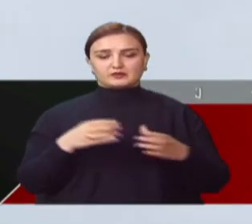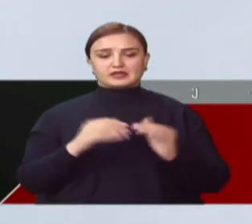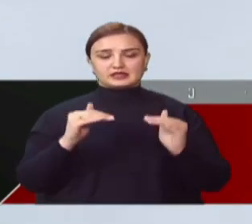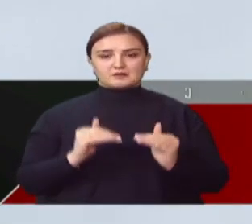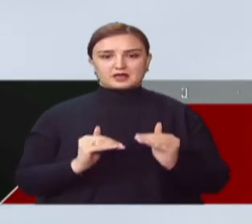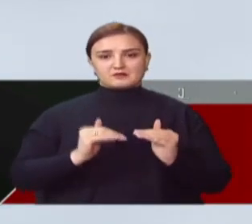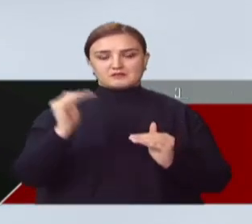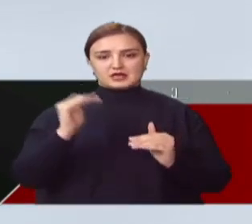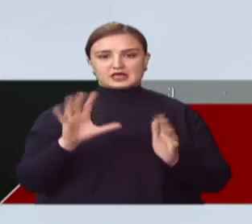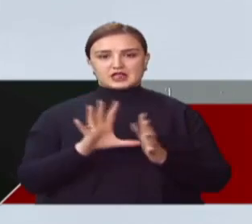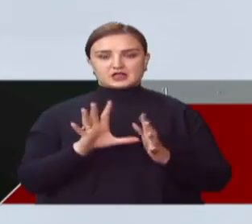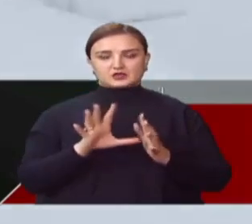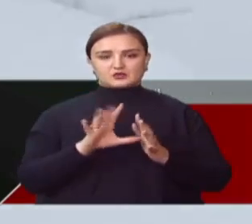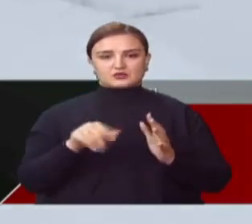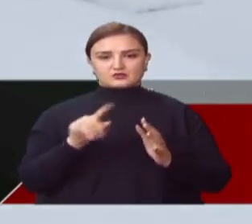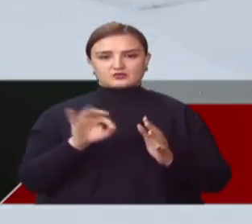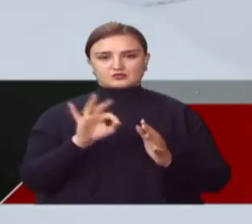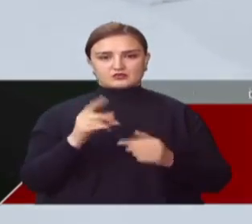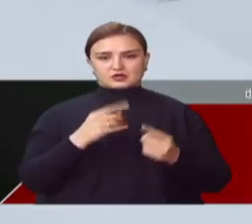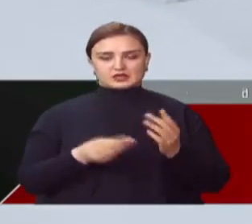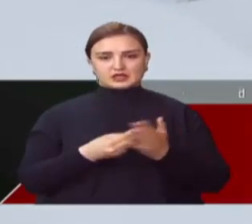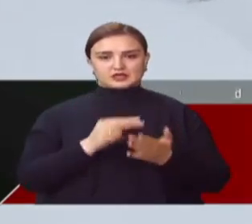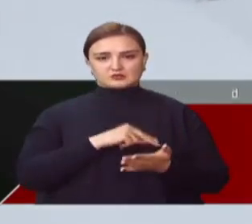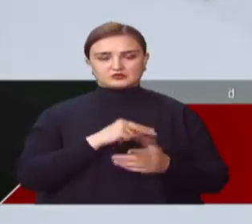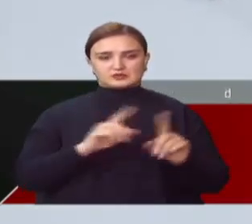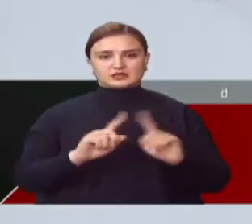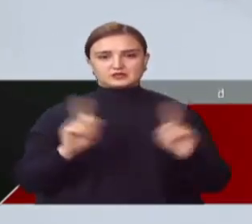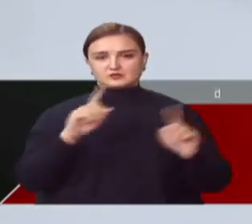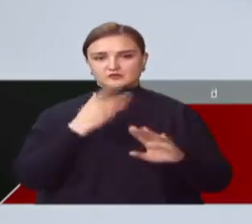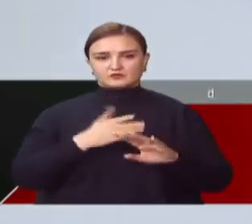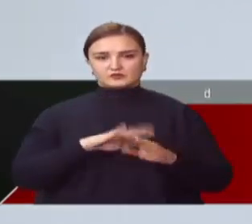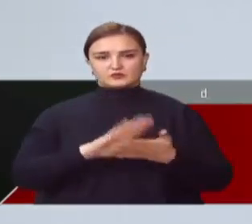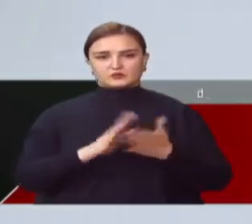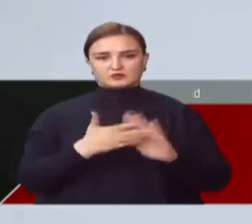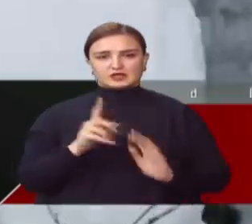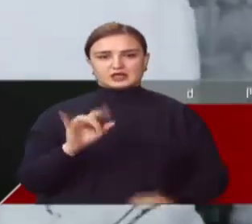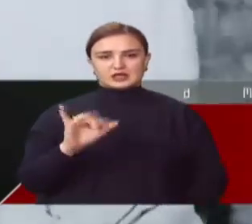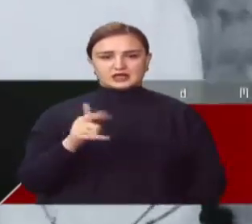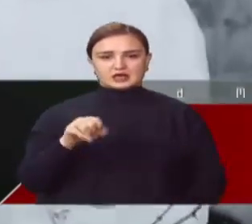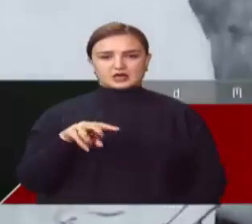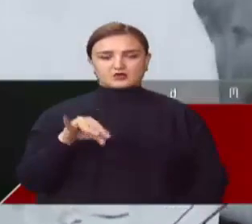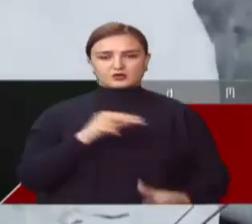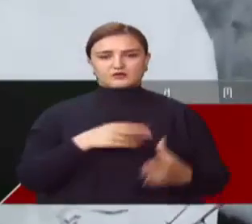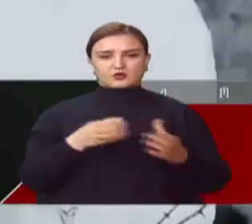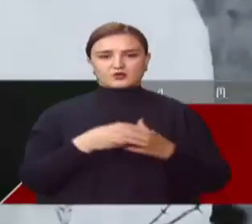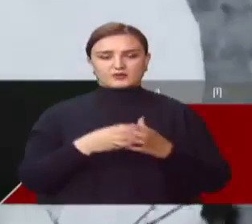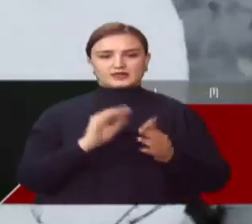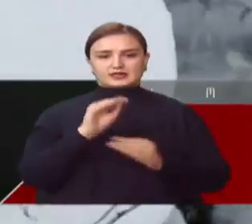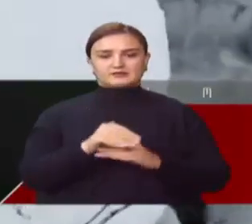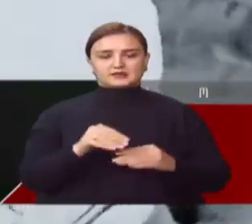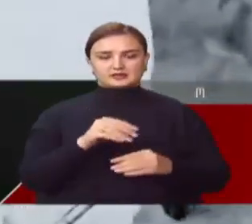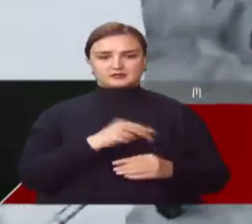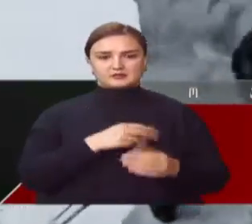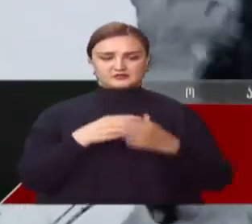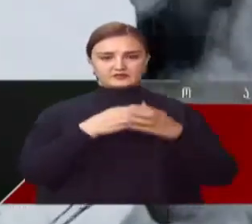დაბალი ძაბვის ელექტროგადამცემი ხაზების აღდგენაზე მუშაობენ. Განსაკუთრებით რთული მდგომარეობაა ხარაგაულში, სადაც კომპანიის დამატებითი